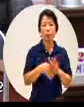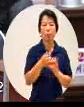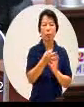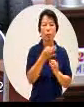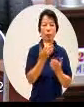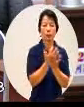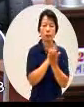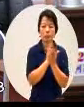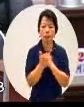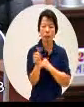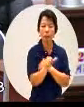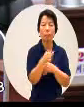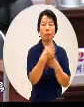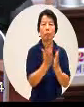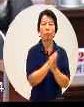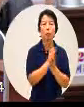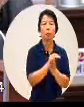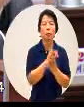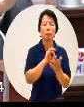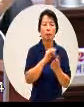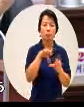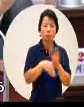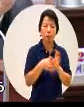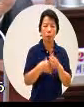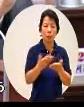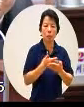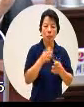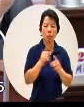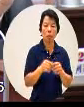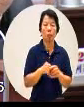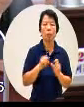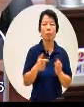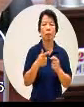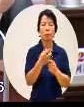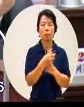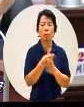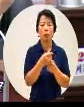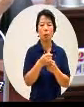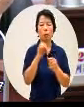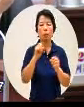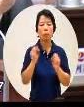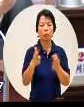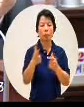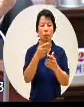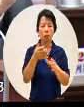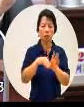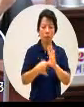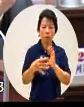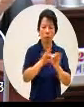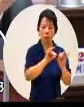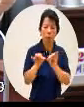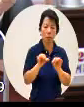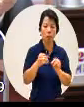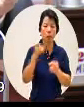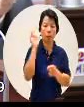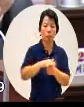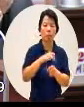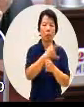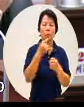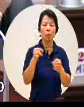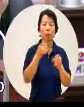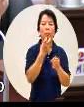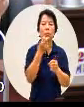個部分我們稅客收入就這個嘛619非稅客中央補助地方補助還有舉債